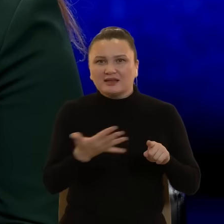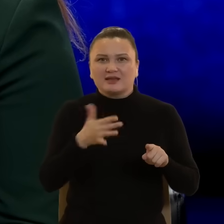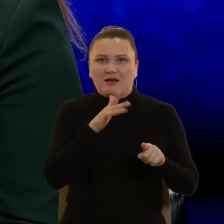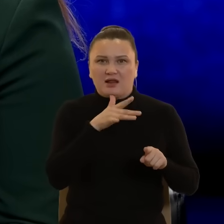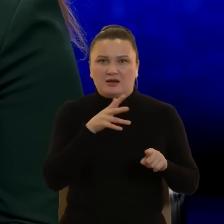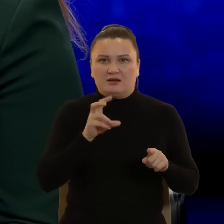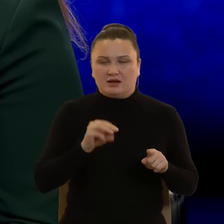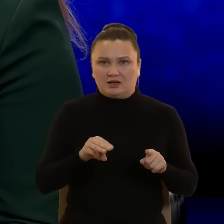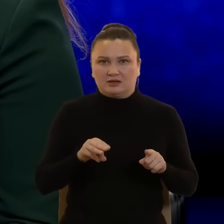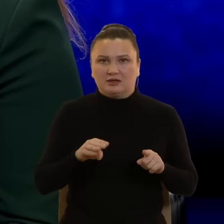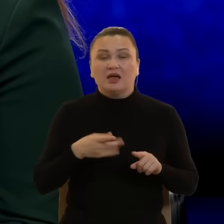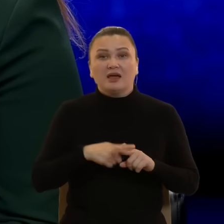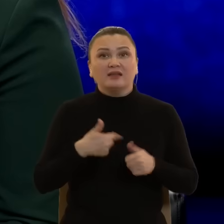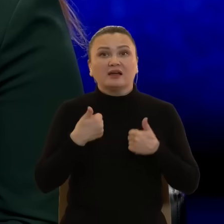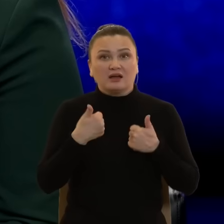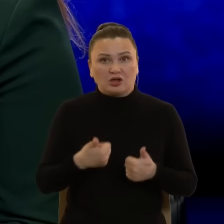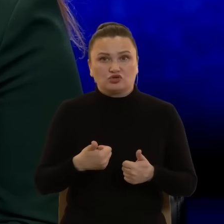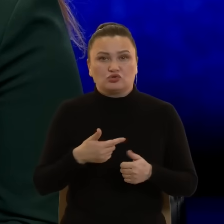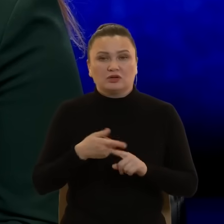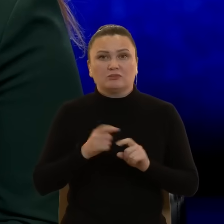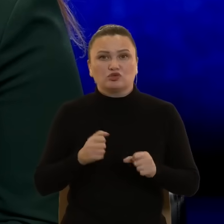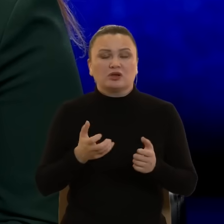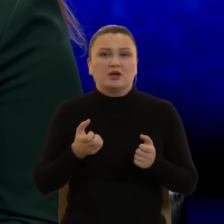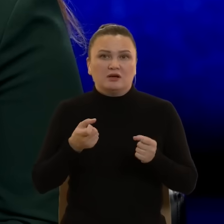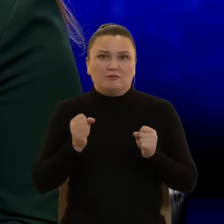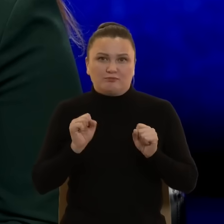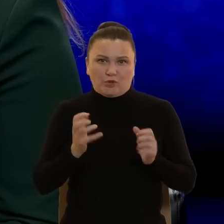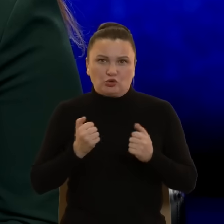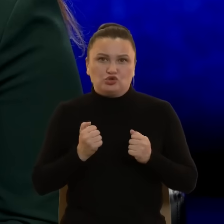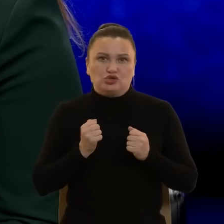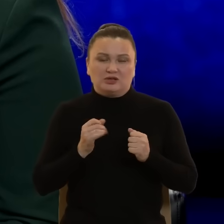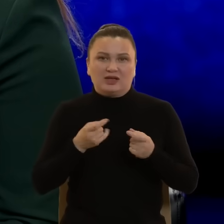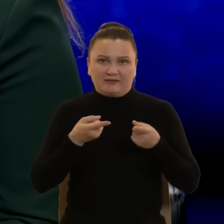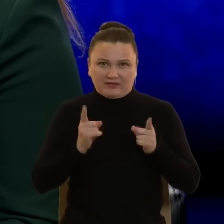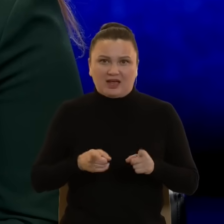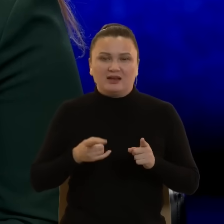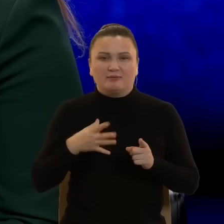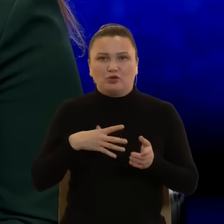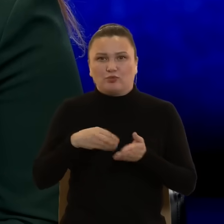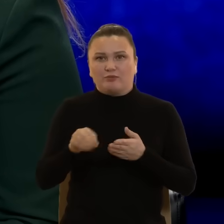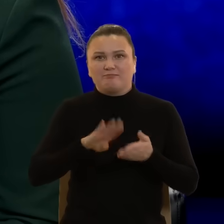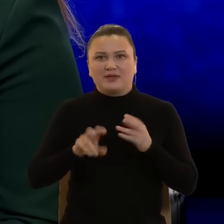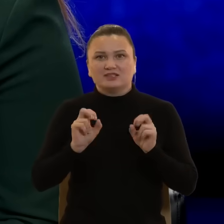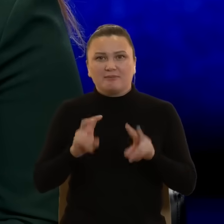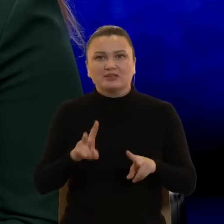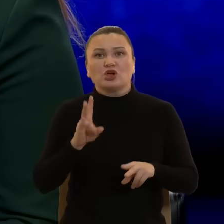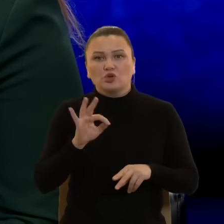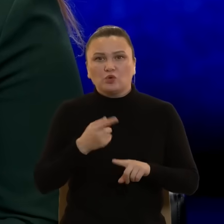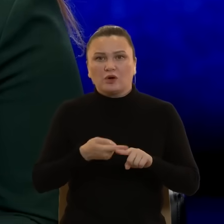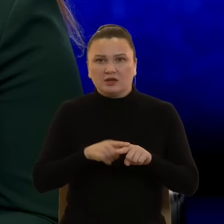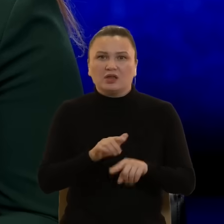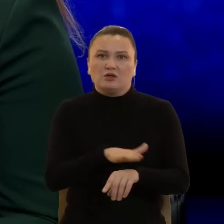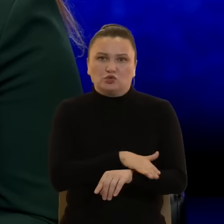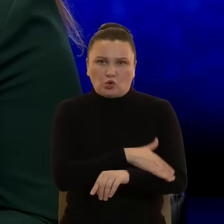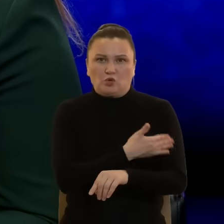дает нам возможность получить и использовать в практике реально безопасные препараты. Но, с другой стороны, это, конечно, очень долгий путь.